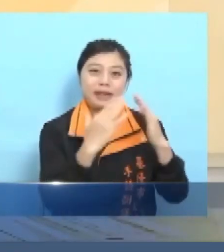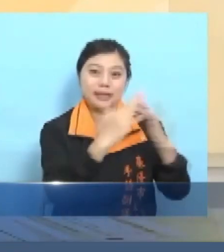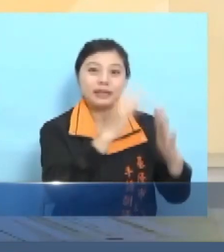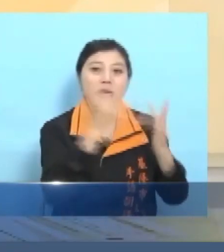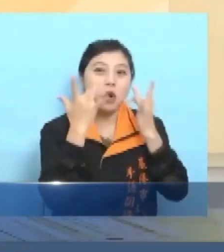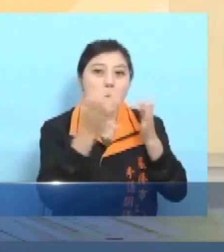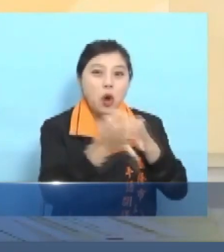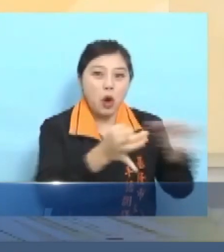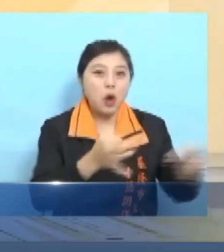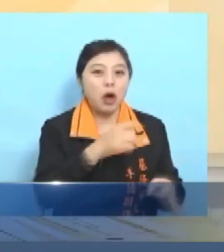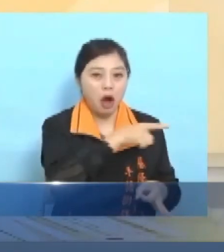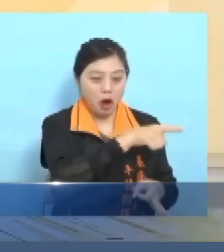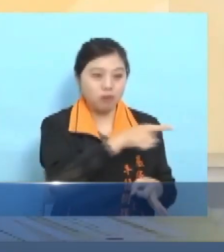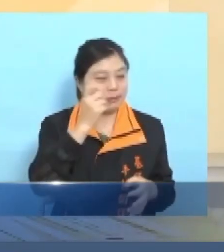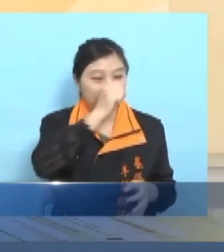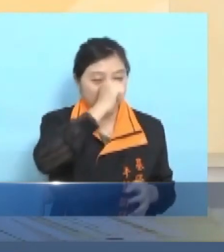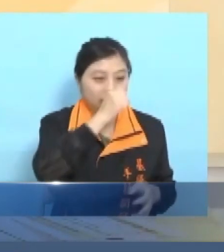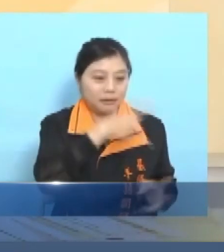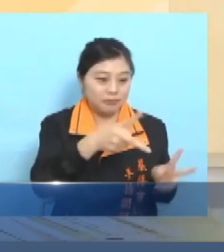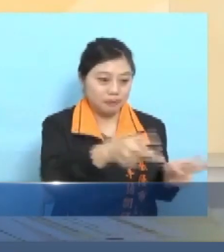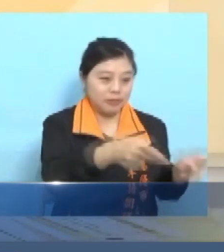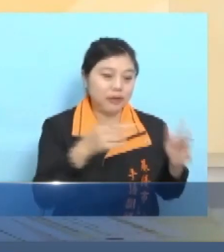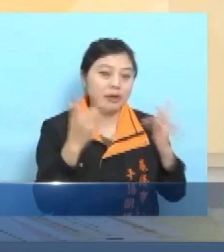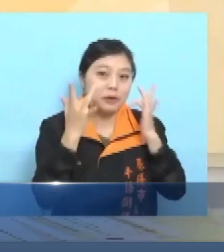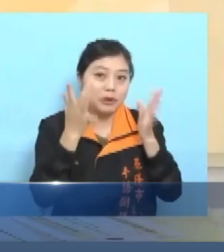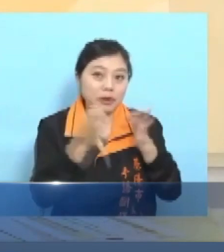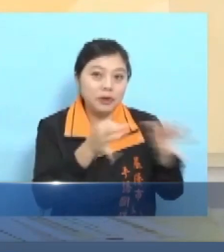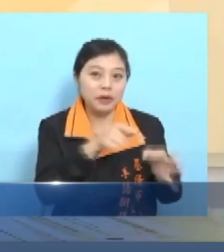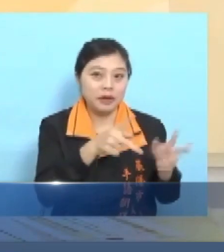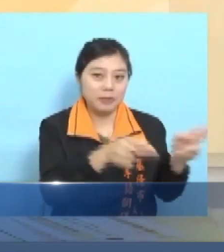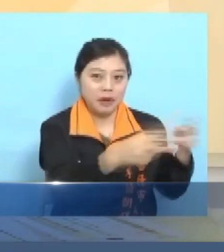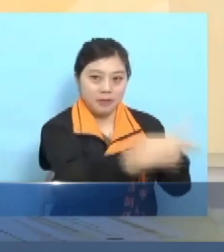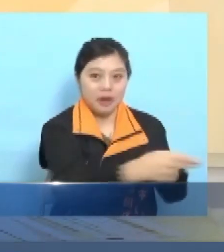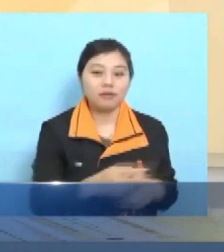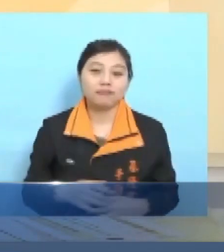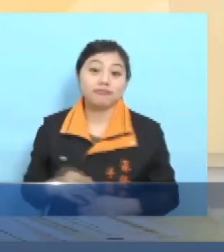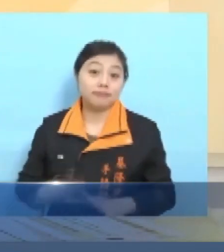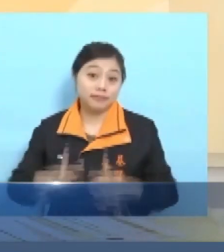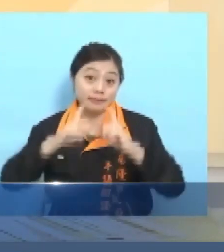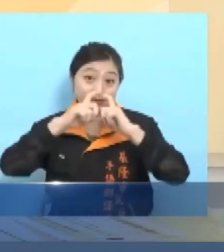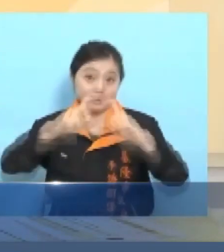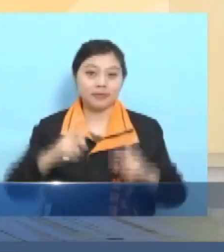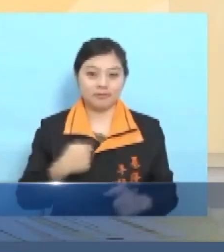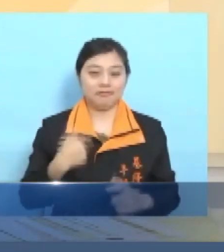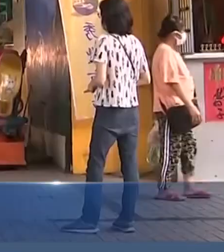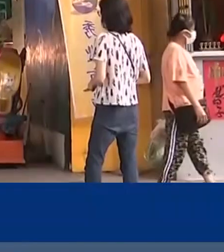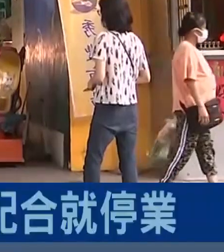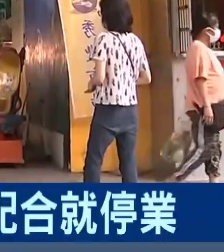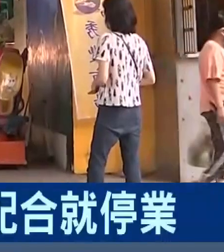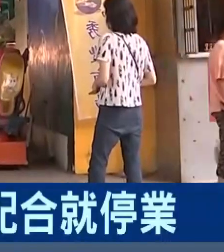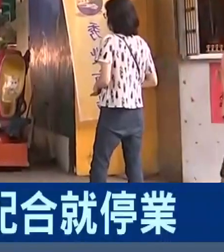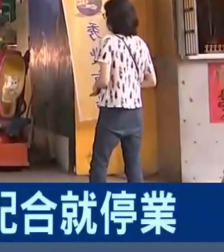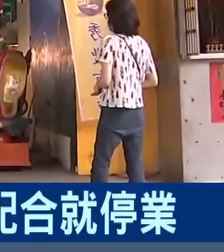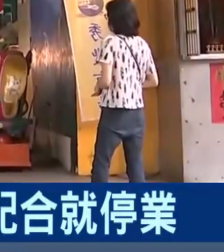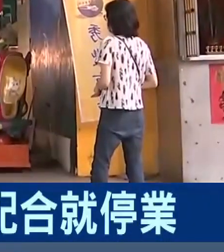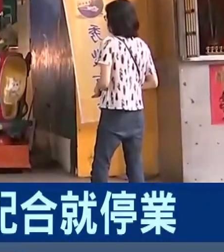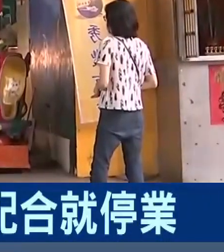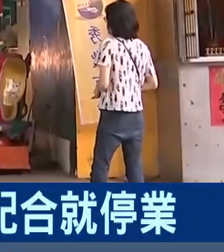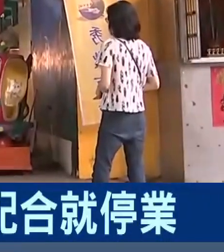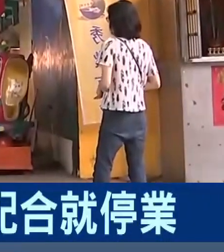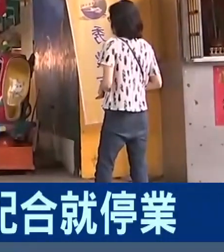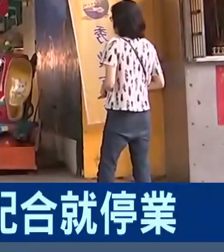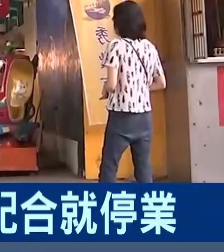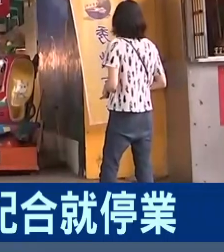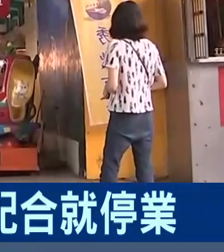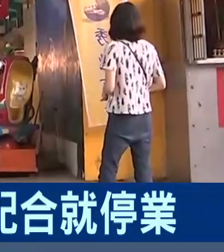柯文哲市长终于肯听我的话，把这个最大的防疫的破口把它补起来。 北北基桃生活圈就